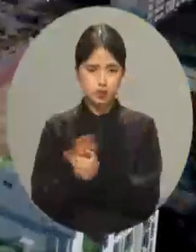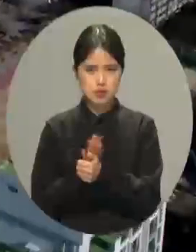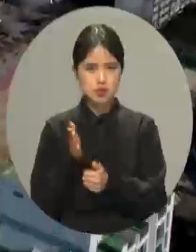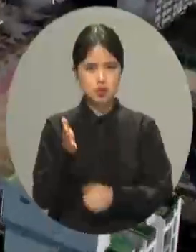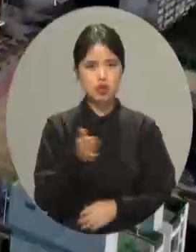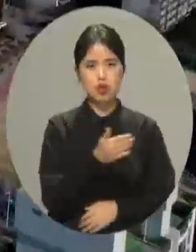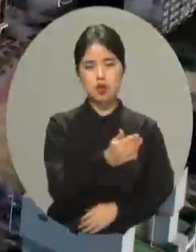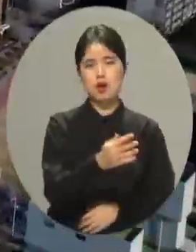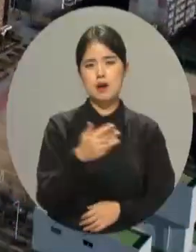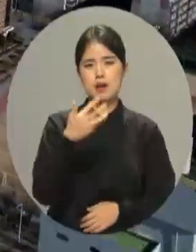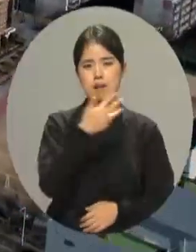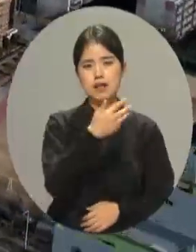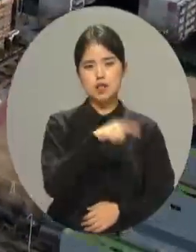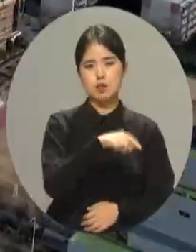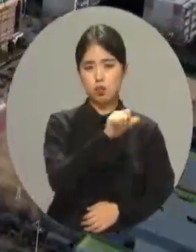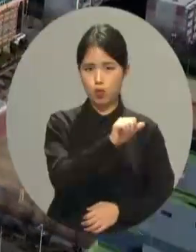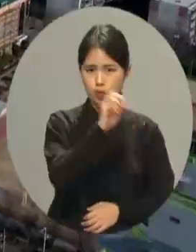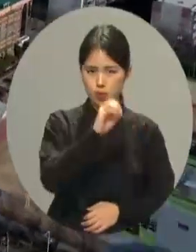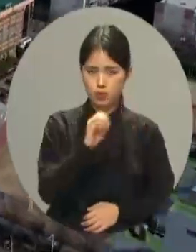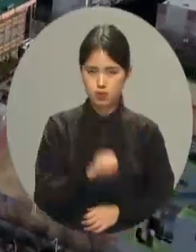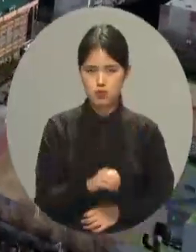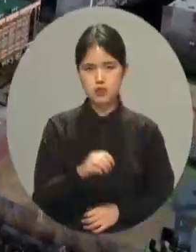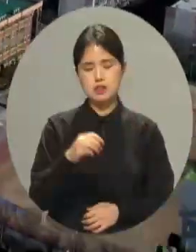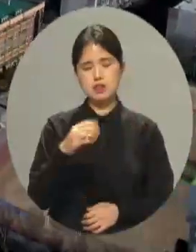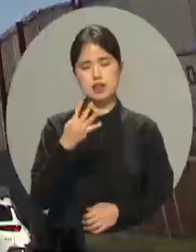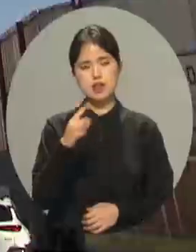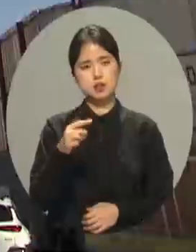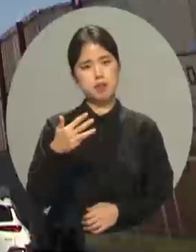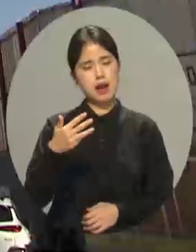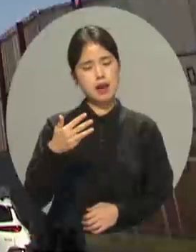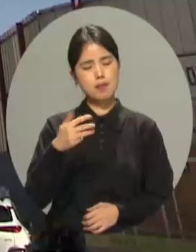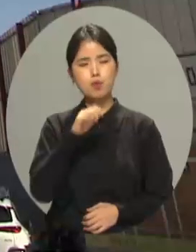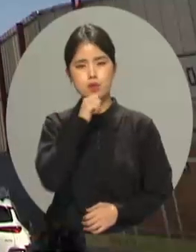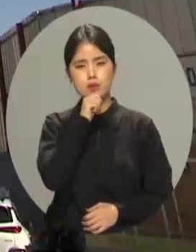서비스업은 각각 8.5포인트, 4.8포인트 높아졌습니다.